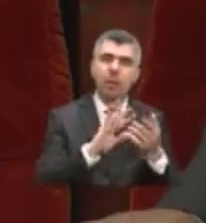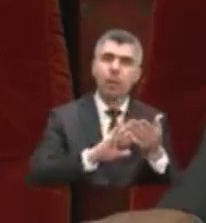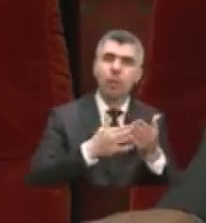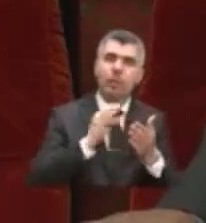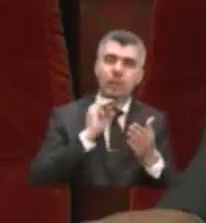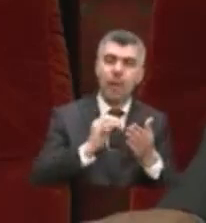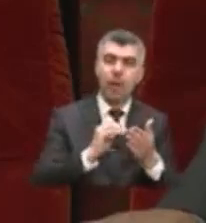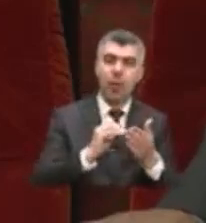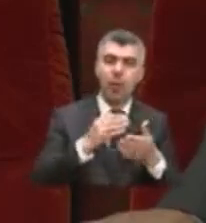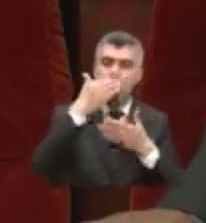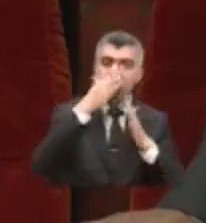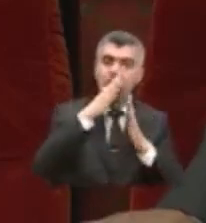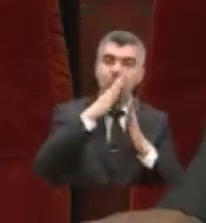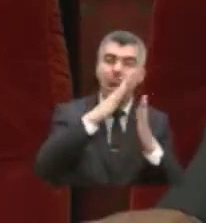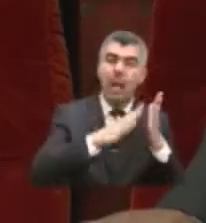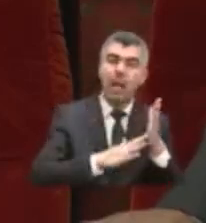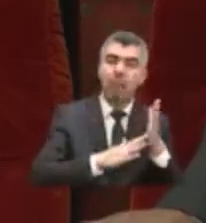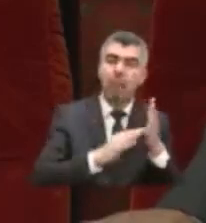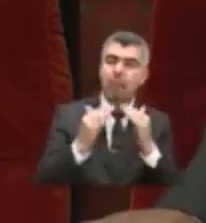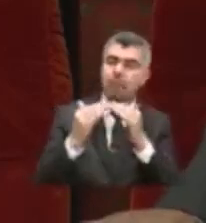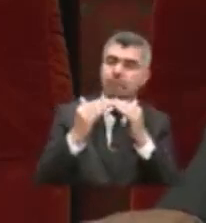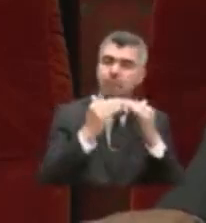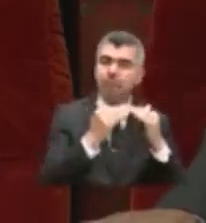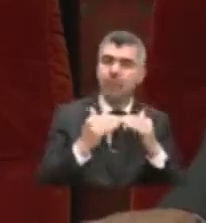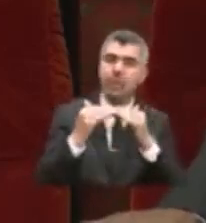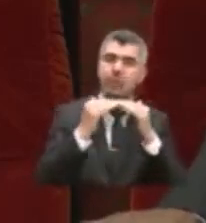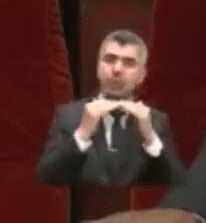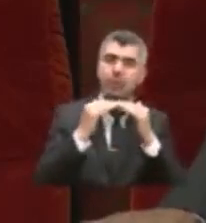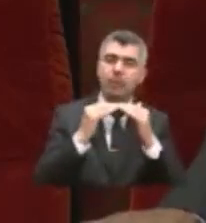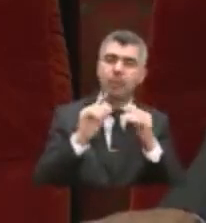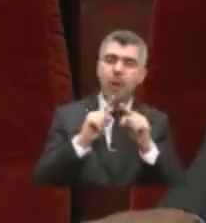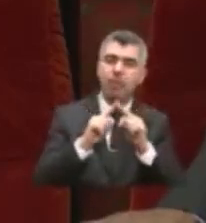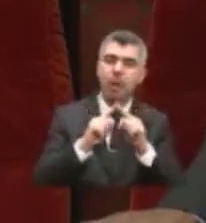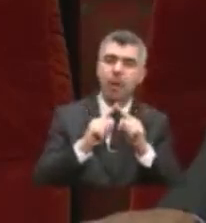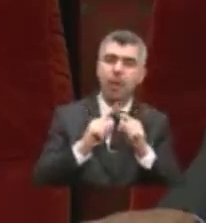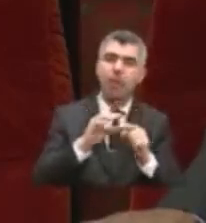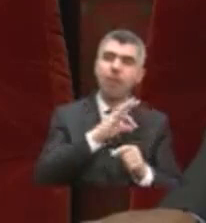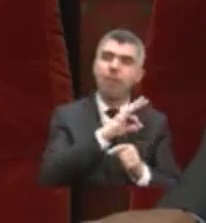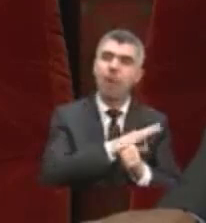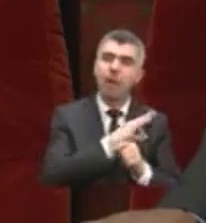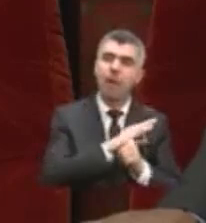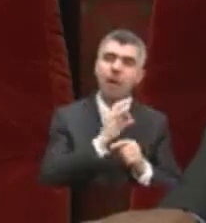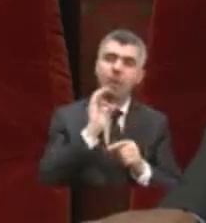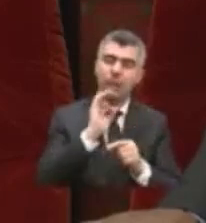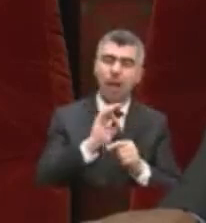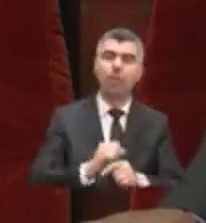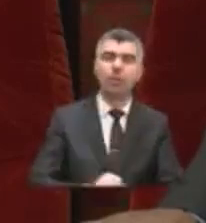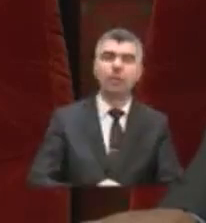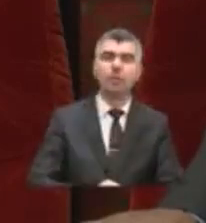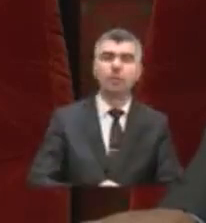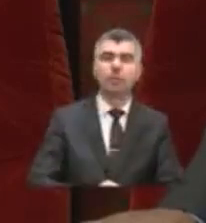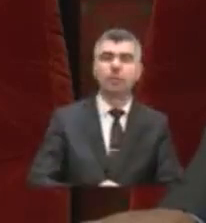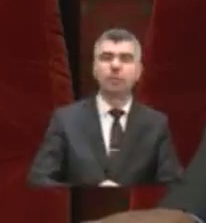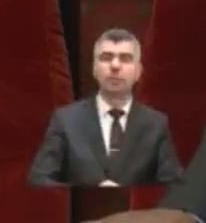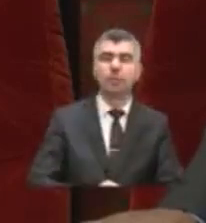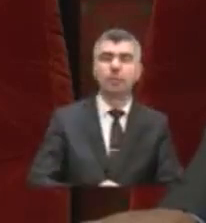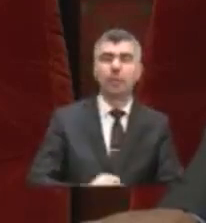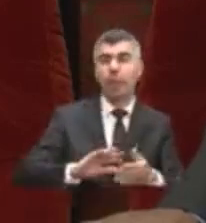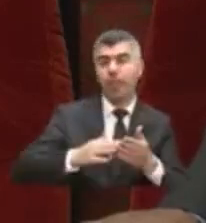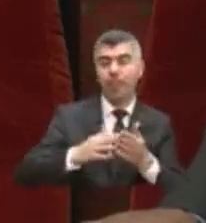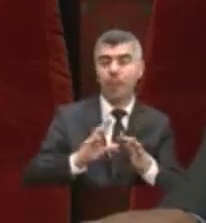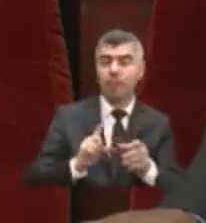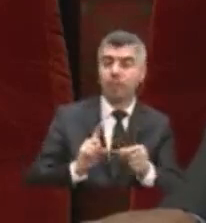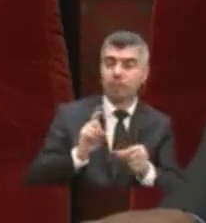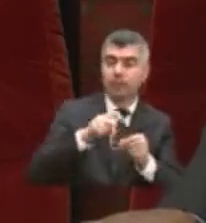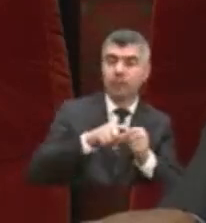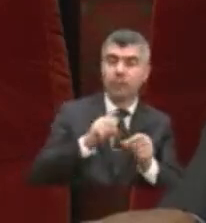وطنيه اللي غادي تخليهم ربما يكتسبوا تجارب. ومن اجل تكريس انخراط طلبه